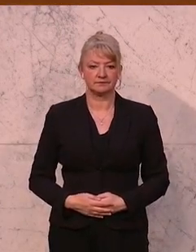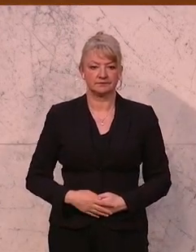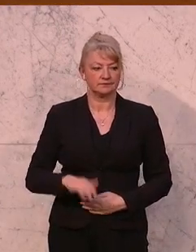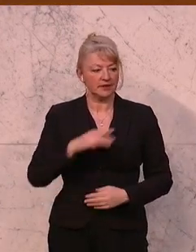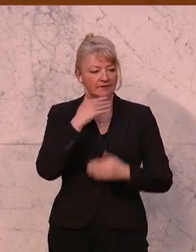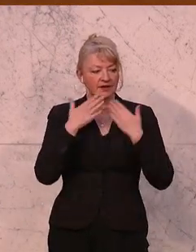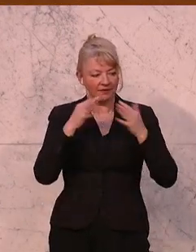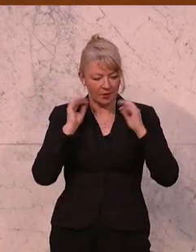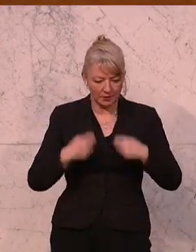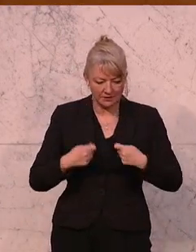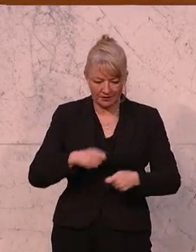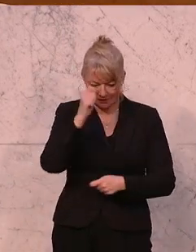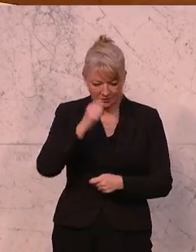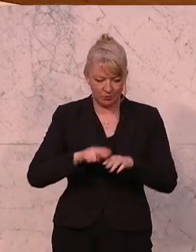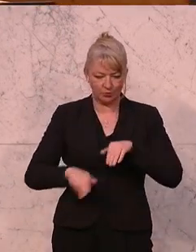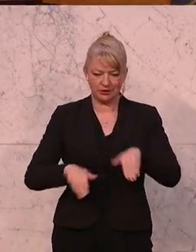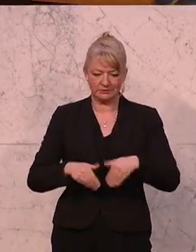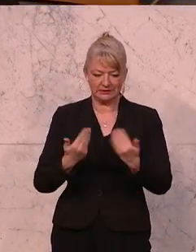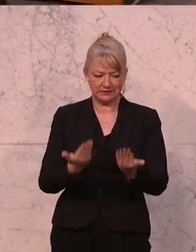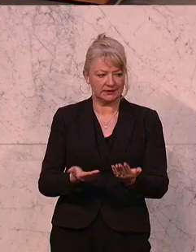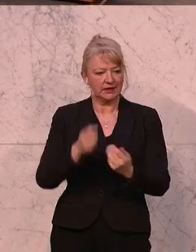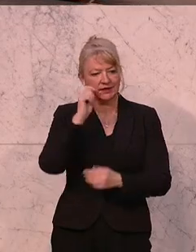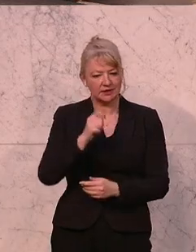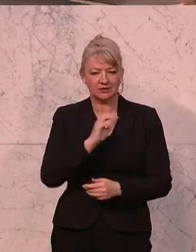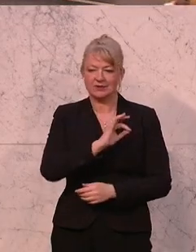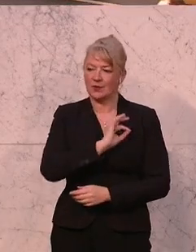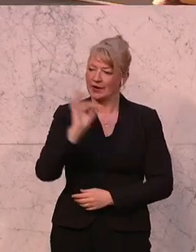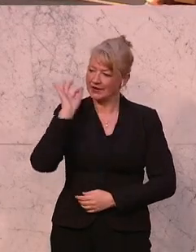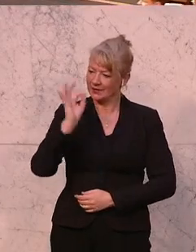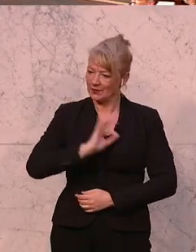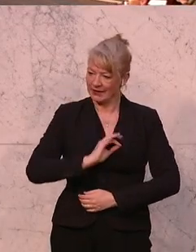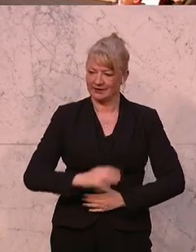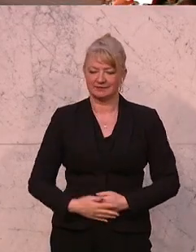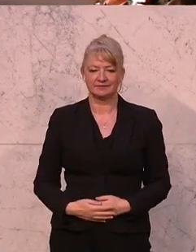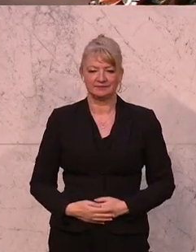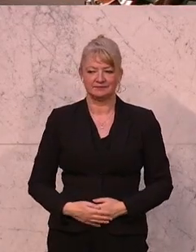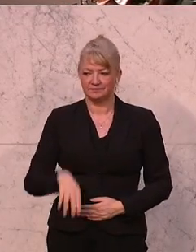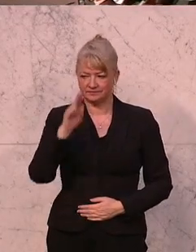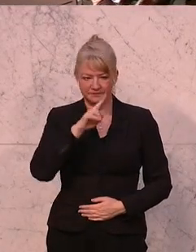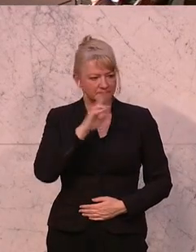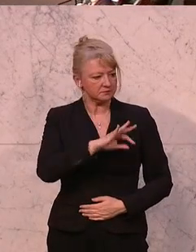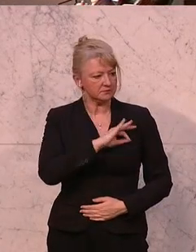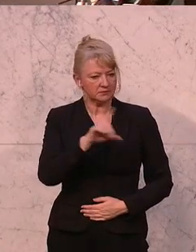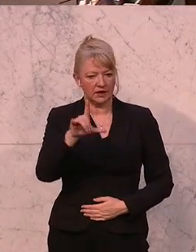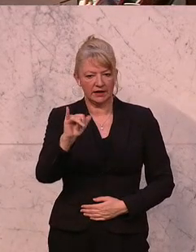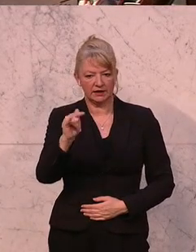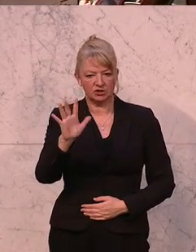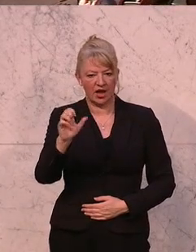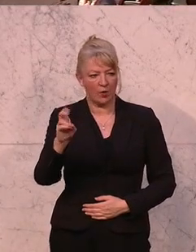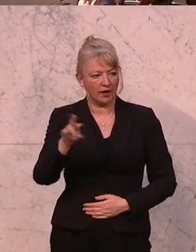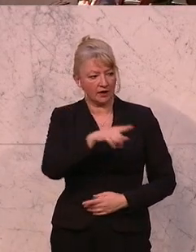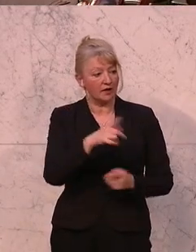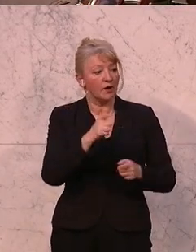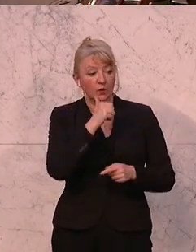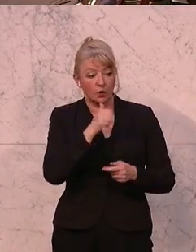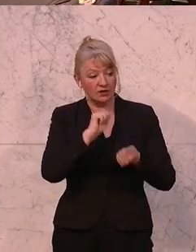Dank, Frau Präsidentin, geschätzter Herr Bundesminister, geschätzte Kolleginnen und Kollegen. Lieber Kollege Litschauer, wenn die Grünen im Kampf gegen die